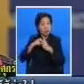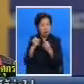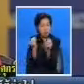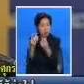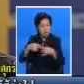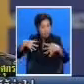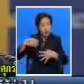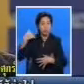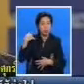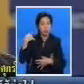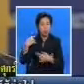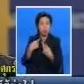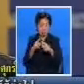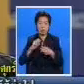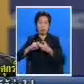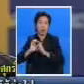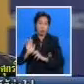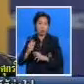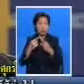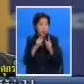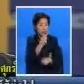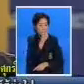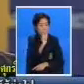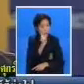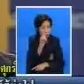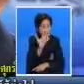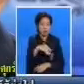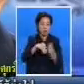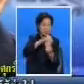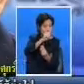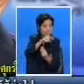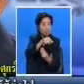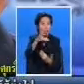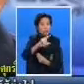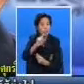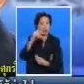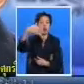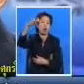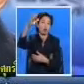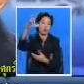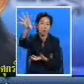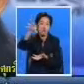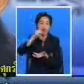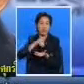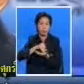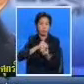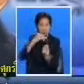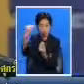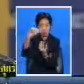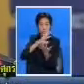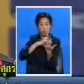นะฮะไอ้ไข้หวัดก็ดีเศรษฐกิจก็ดีเนี่ยเราพูดได้เลยว่ามันมาจากข้างนอกเริ่มต้นมาจากข้างนอกนะครับแล้วก็มากระจายไป